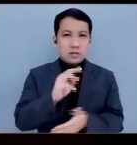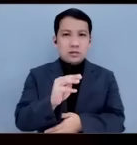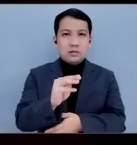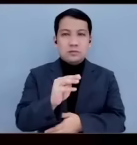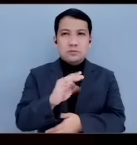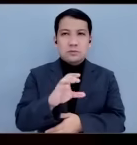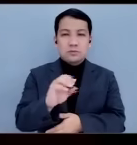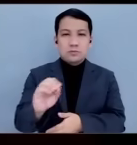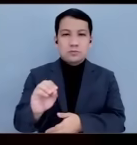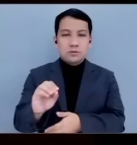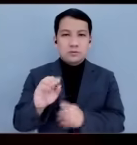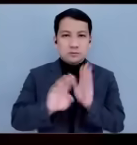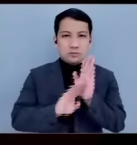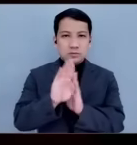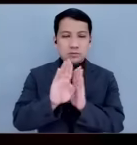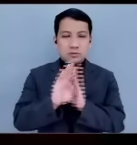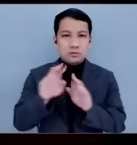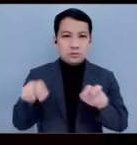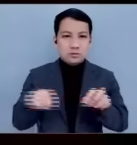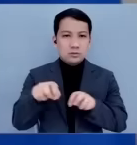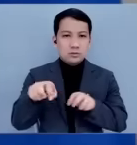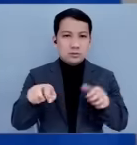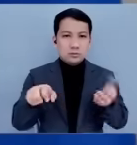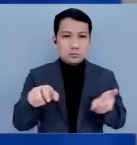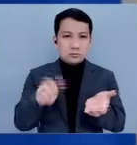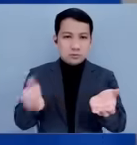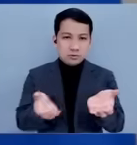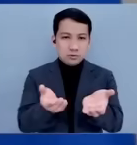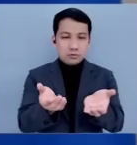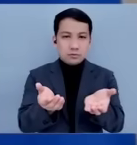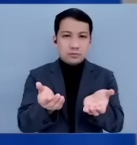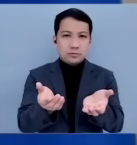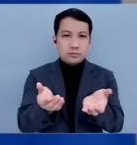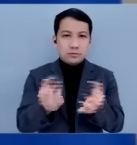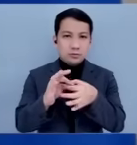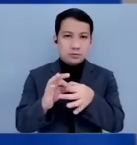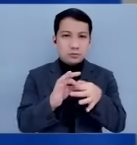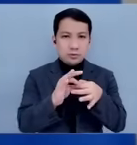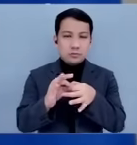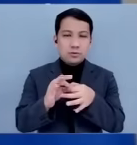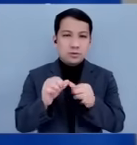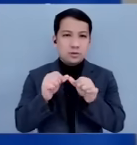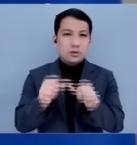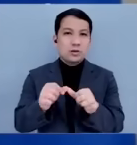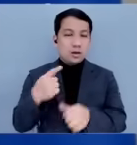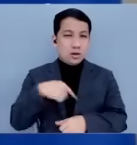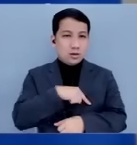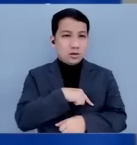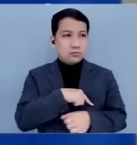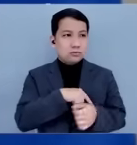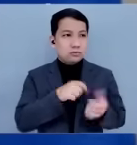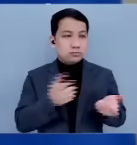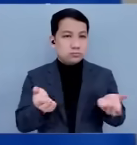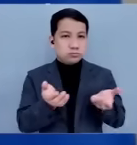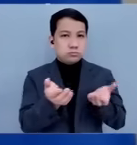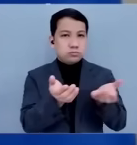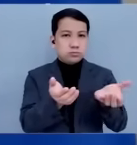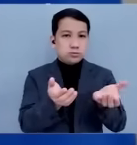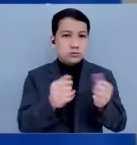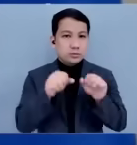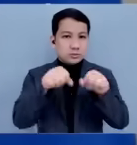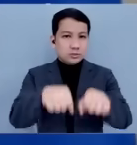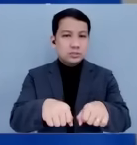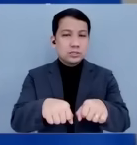sa Enhanced Maritime Cooperation. We'll also continue our maritime cooperative activities as regional